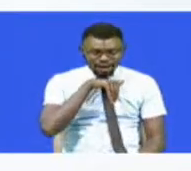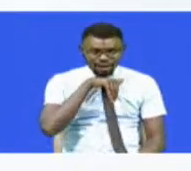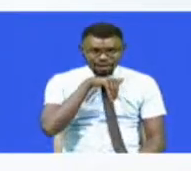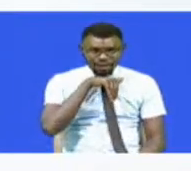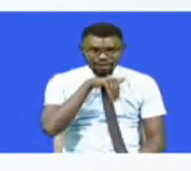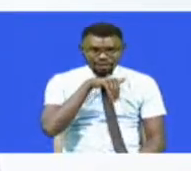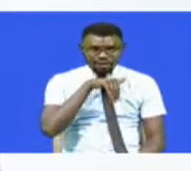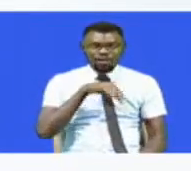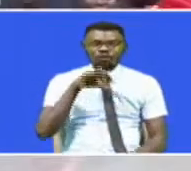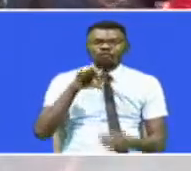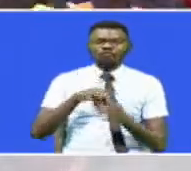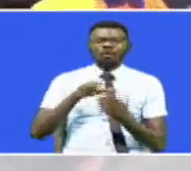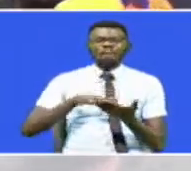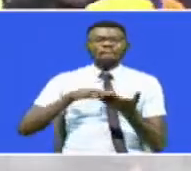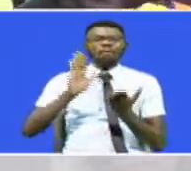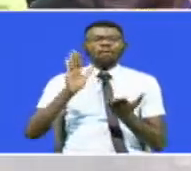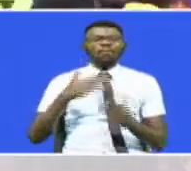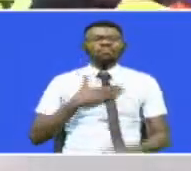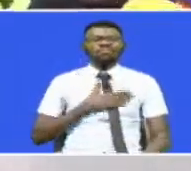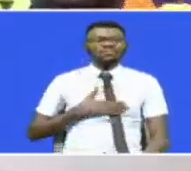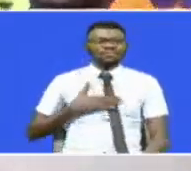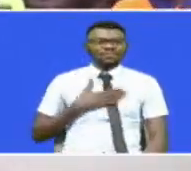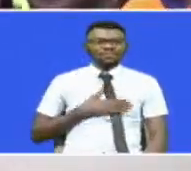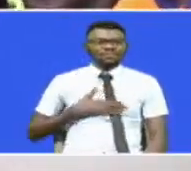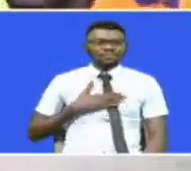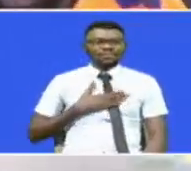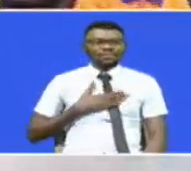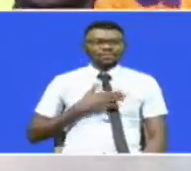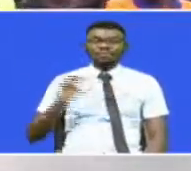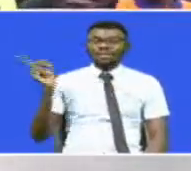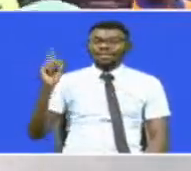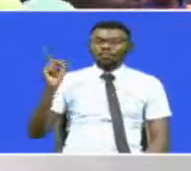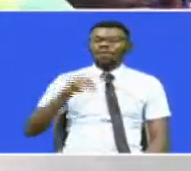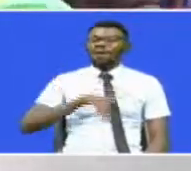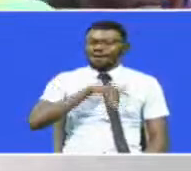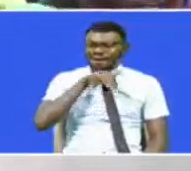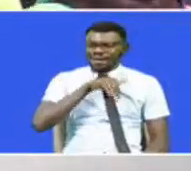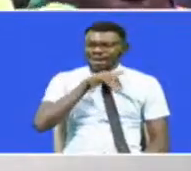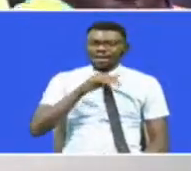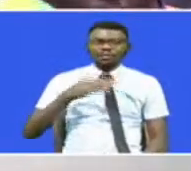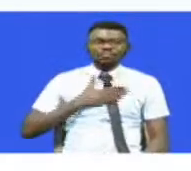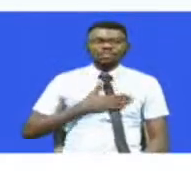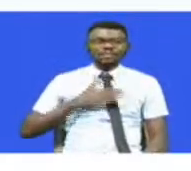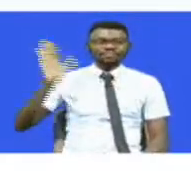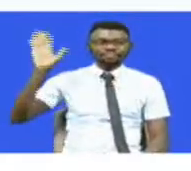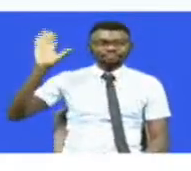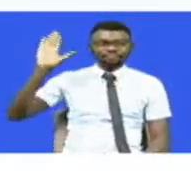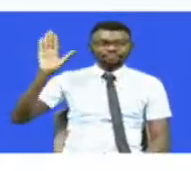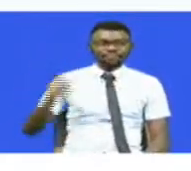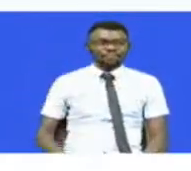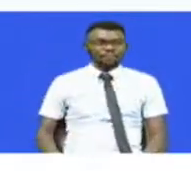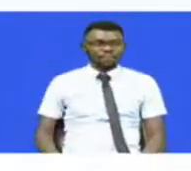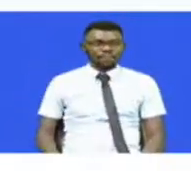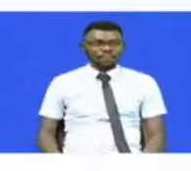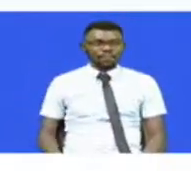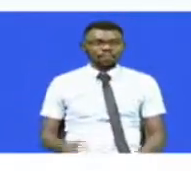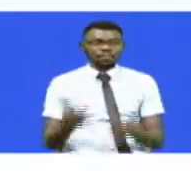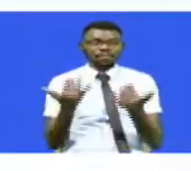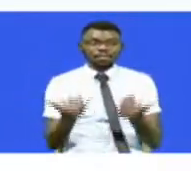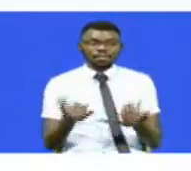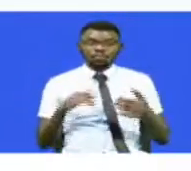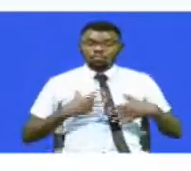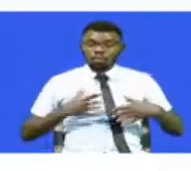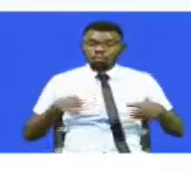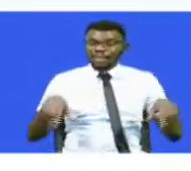Amolo. Hebu tuinue mkono tuseme Nairobi ni baba Raila Amolo Odinga. Wenzetu tayari mnaona